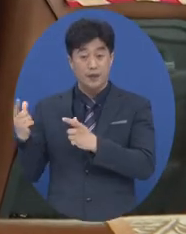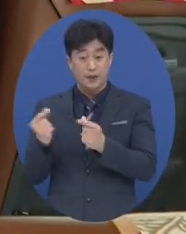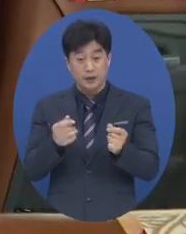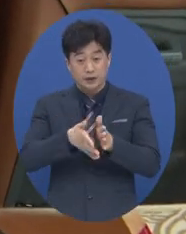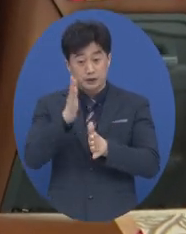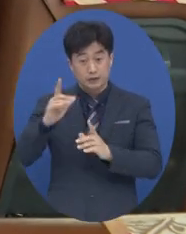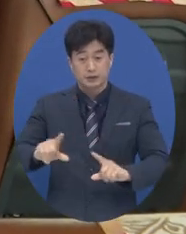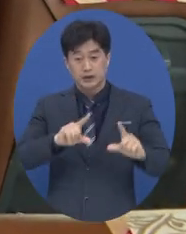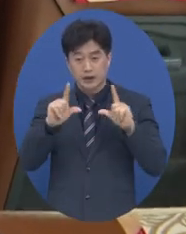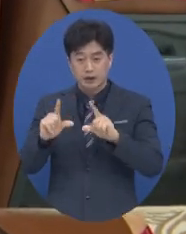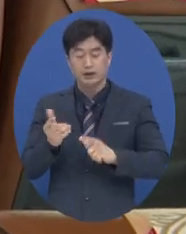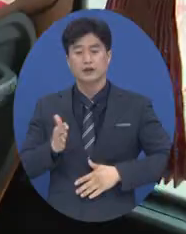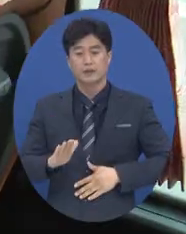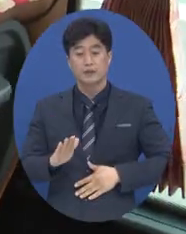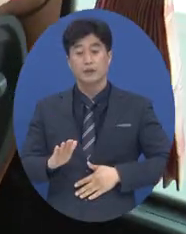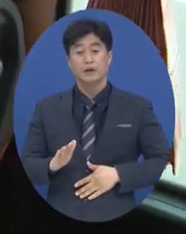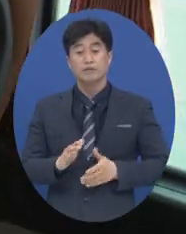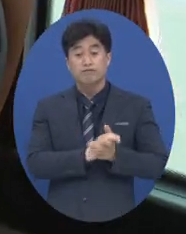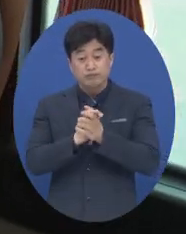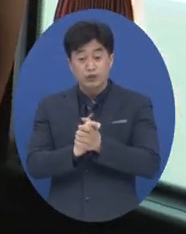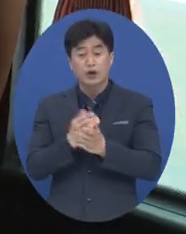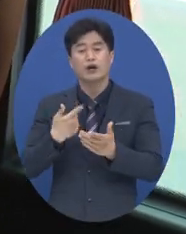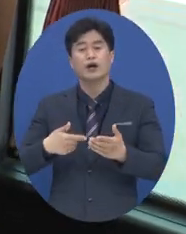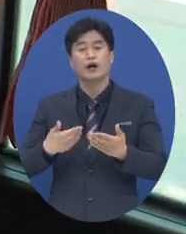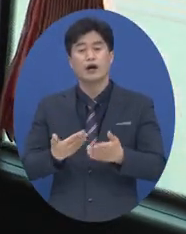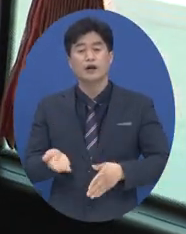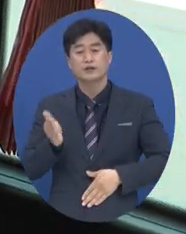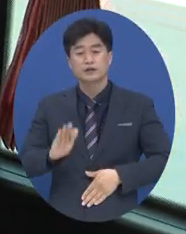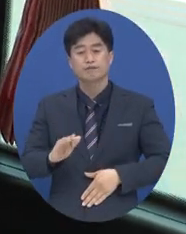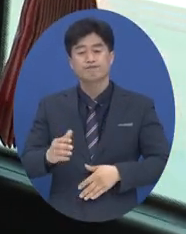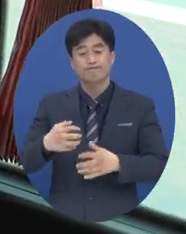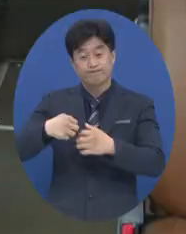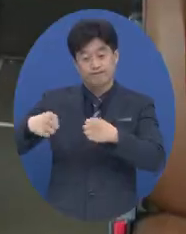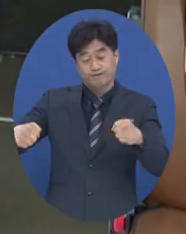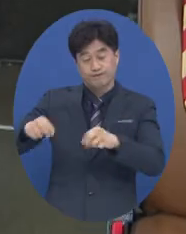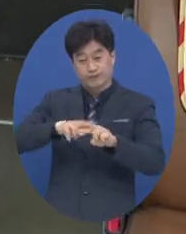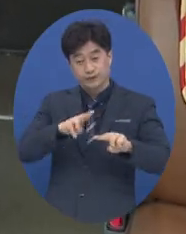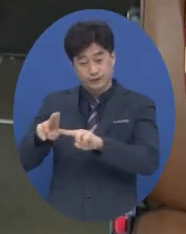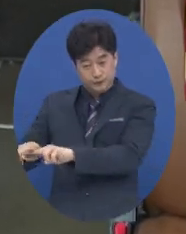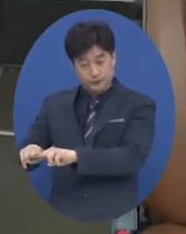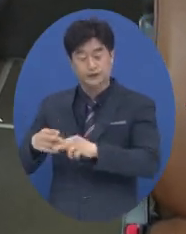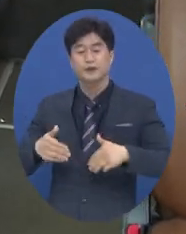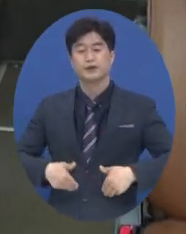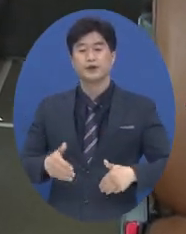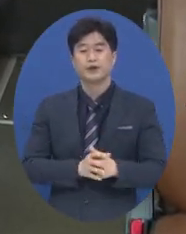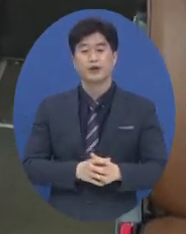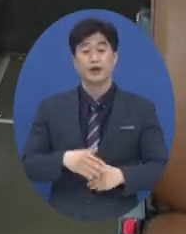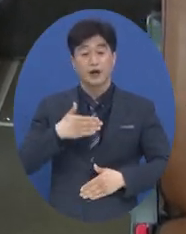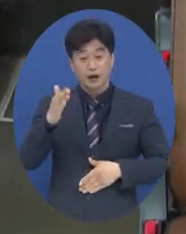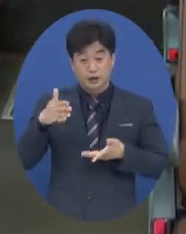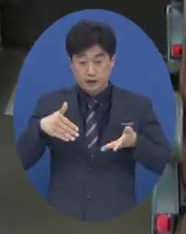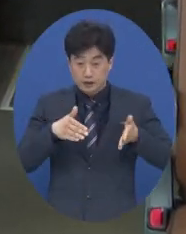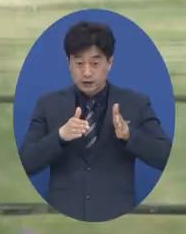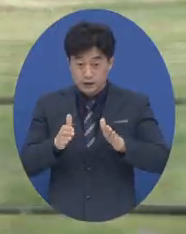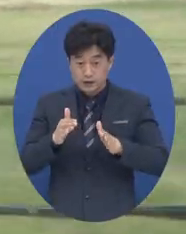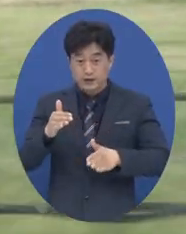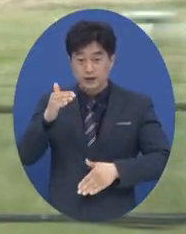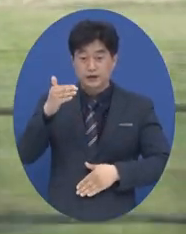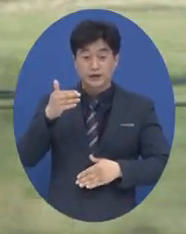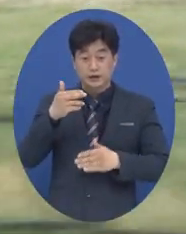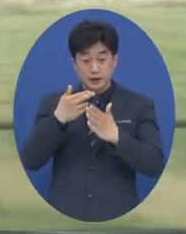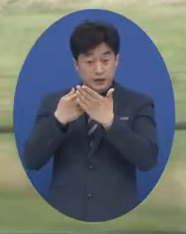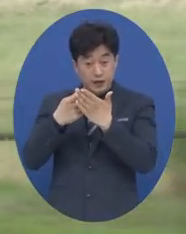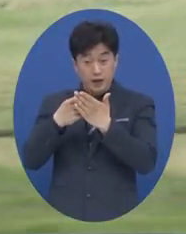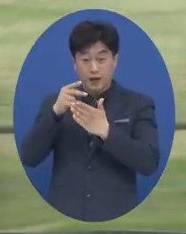같은 시설에서 생활하는데 일행이더라도 멀찌감치 뛰어앉는 건 필수입니다. 가는 길목길목